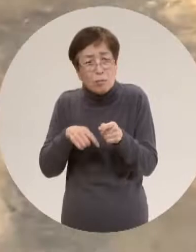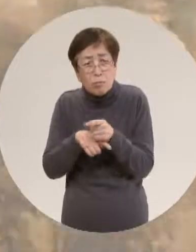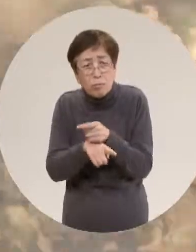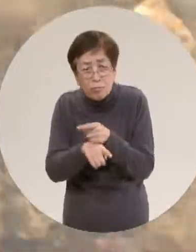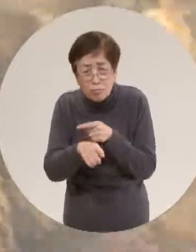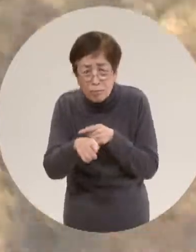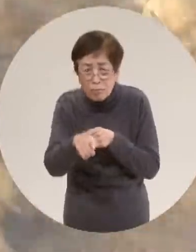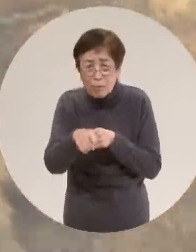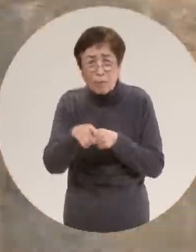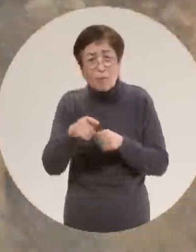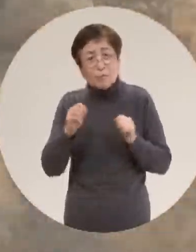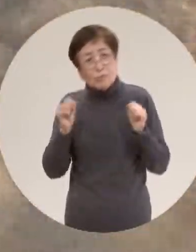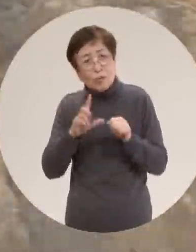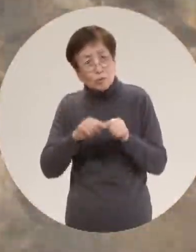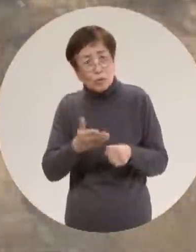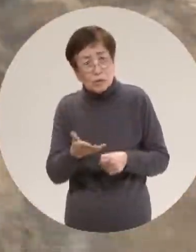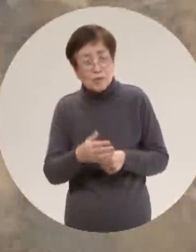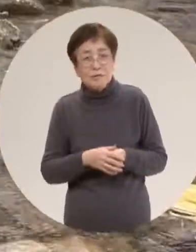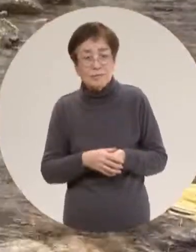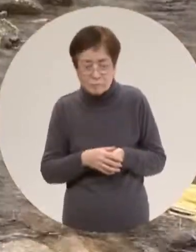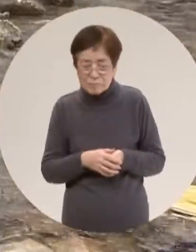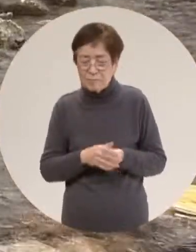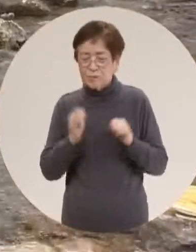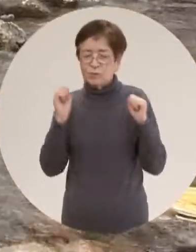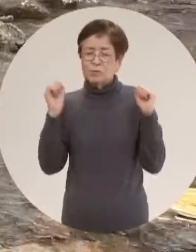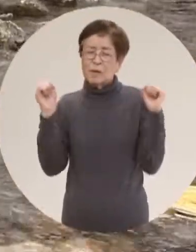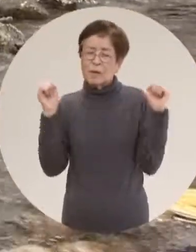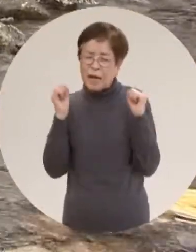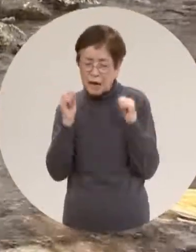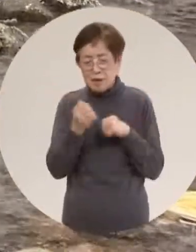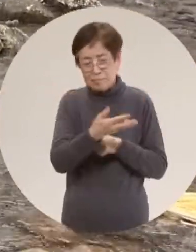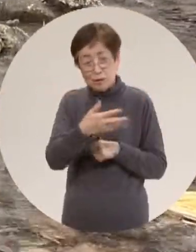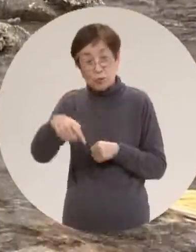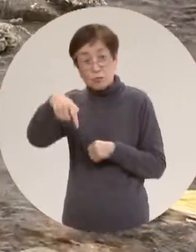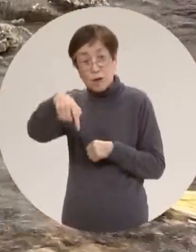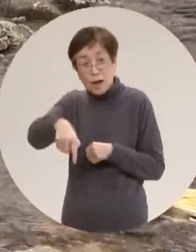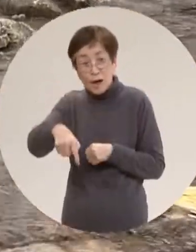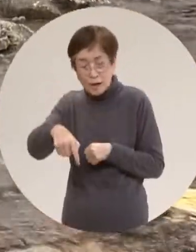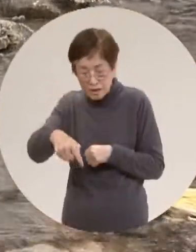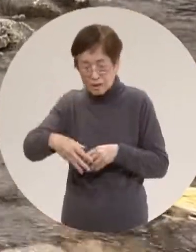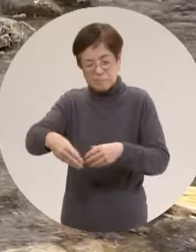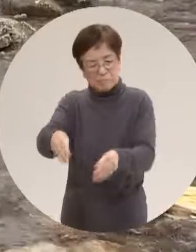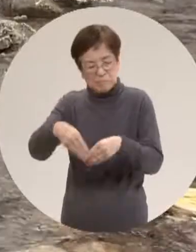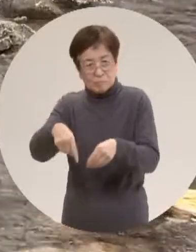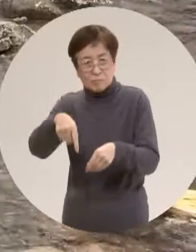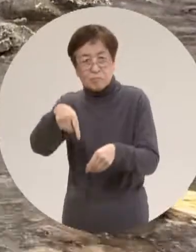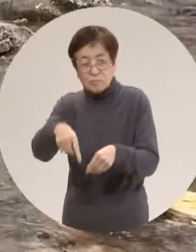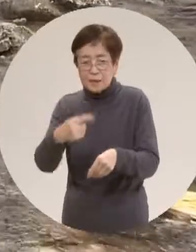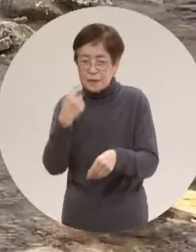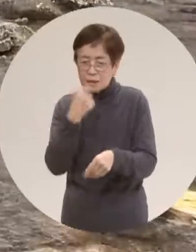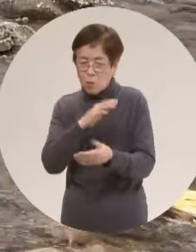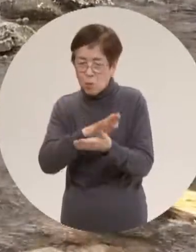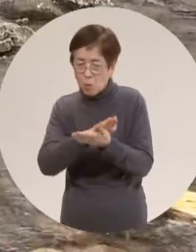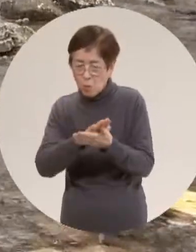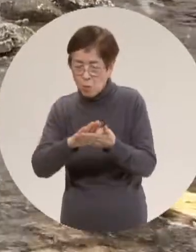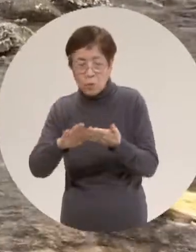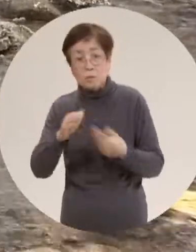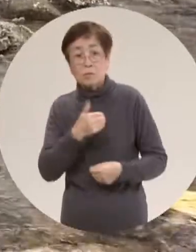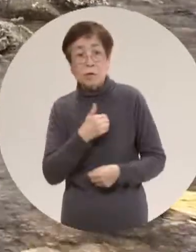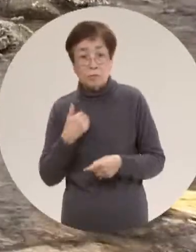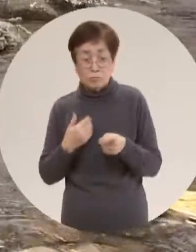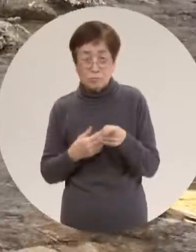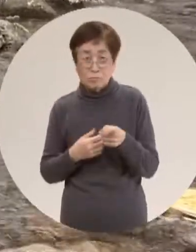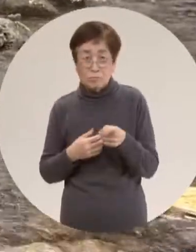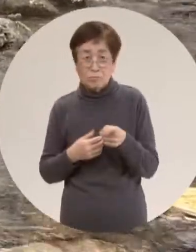どうしてこんな時期にするんです。 冷たい水の中で、こうやって川にさらすことで色が白